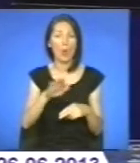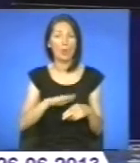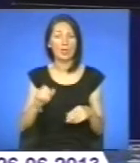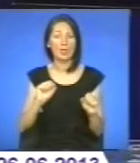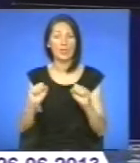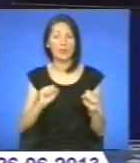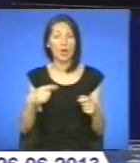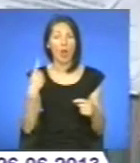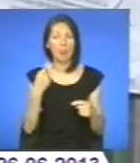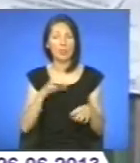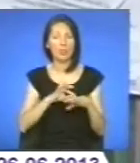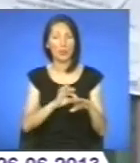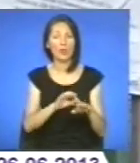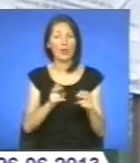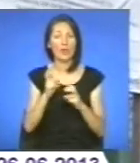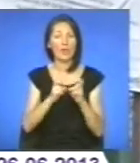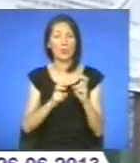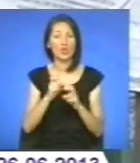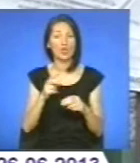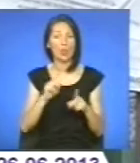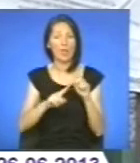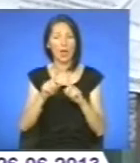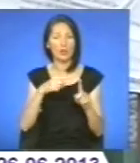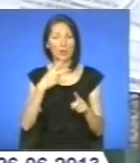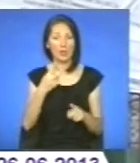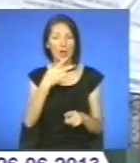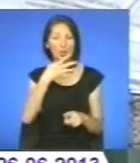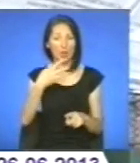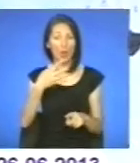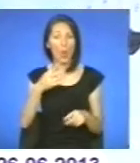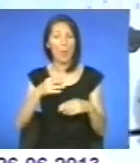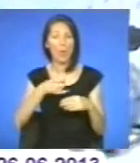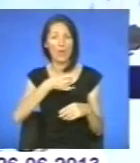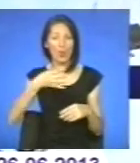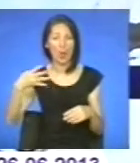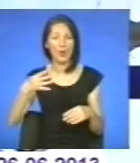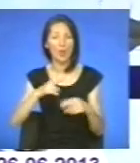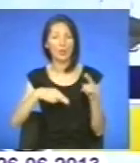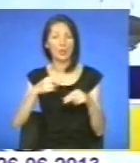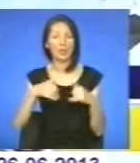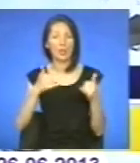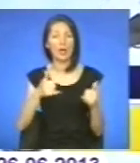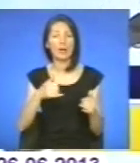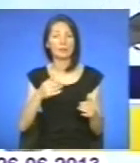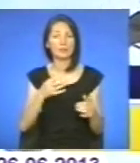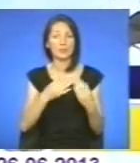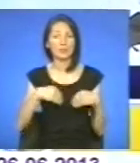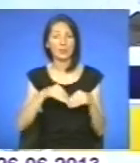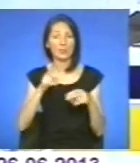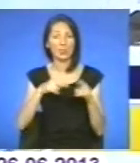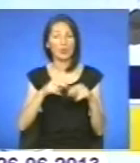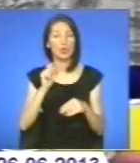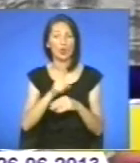виробничу нараду. Два 4-поверхових будинки для 63 сімей будують на виконання доручення президента